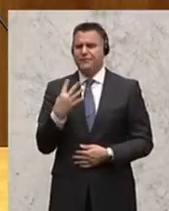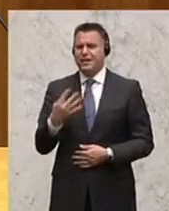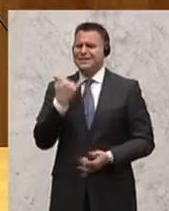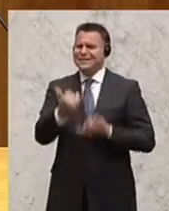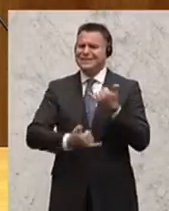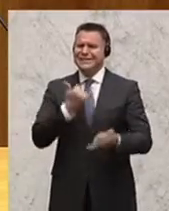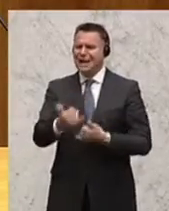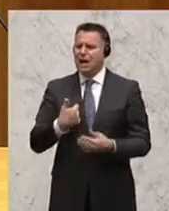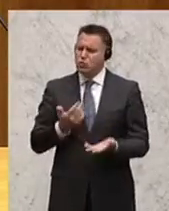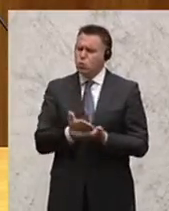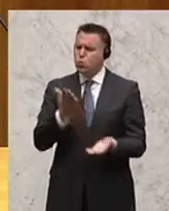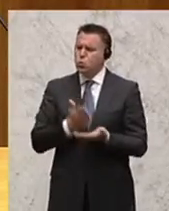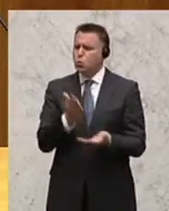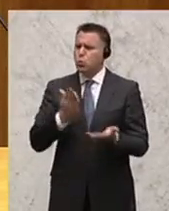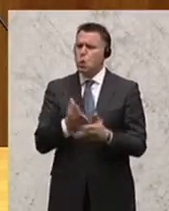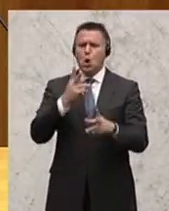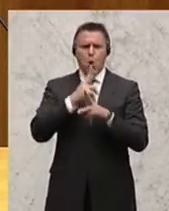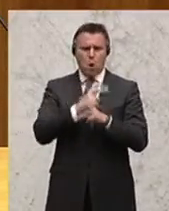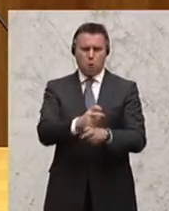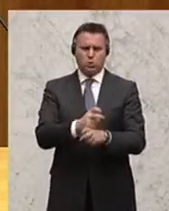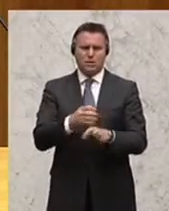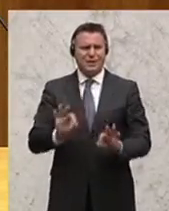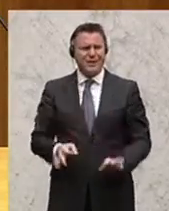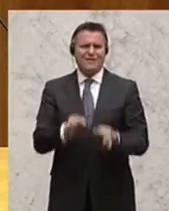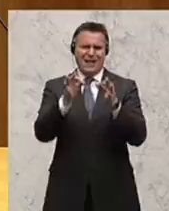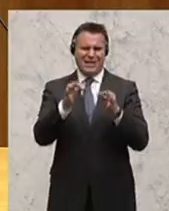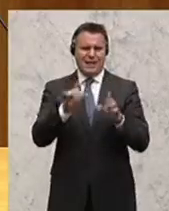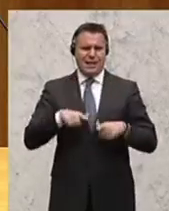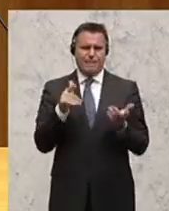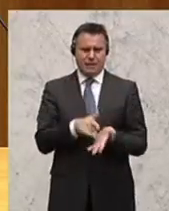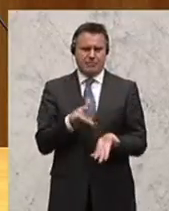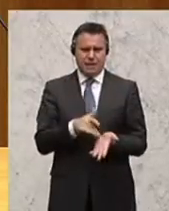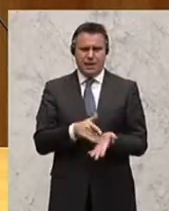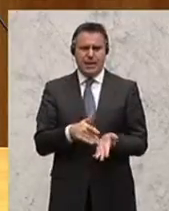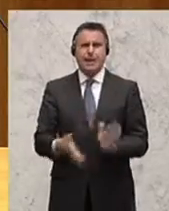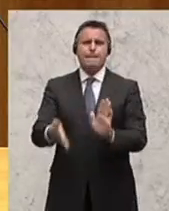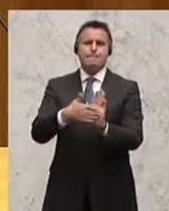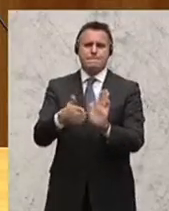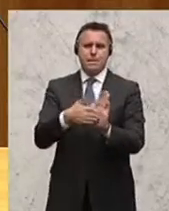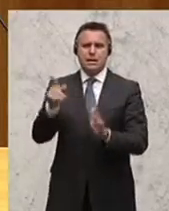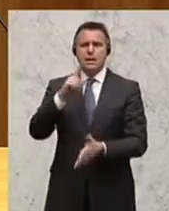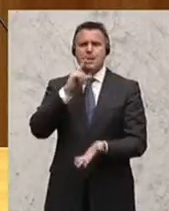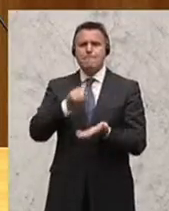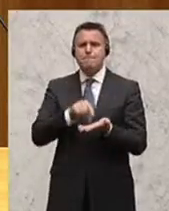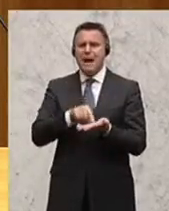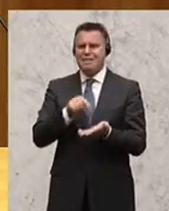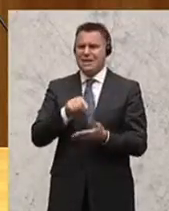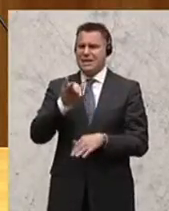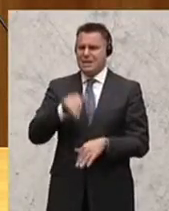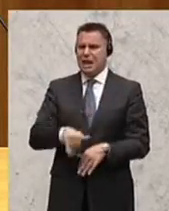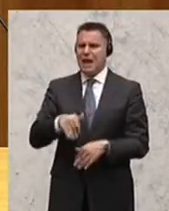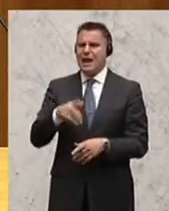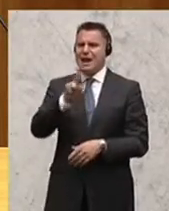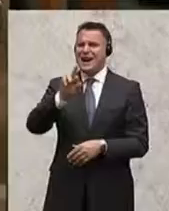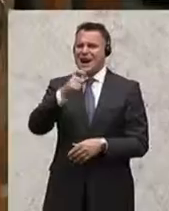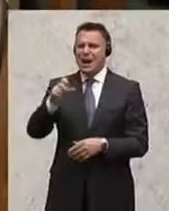Jahren kämpfe ich für österreichische, heimische, qualitätsvolle Lebensmittel. Beweis Martinimarkt Regau, Beweis